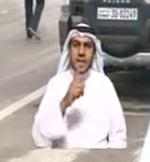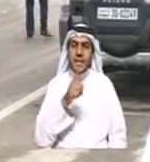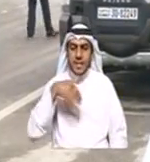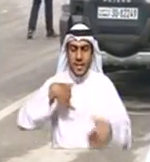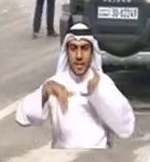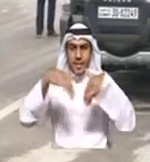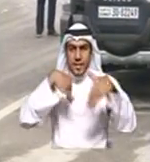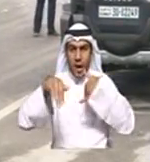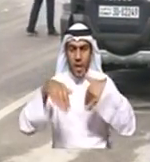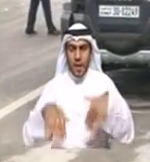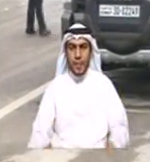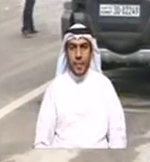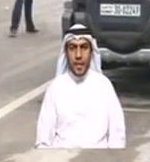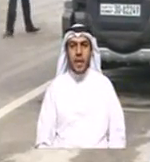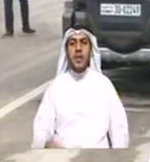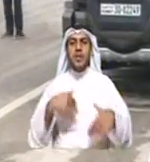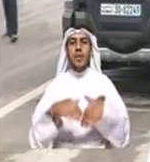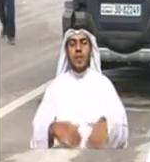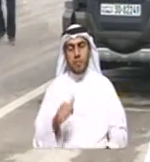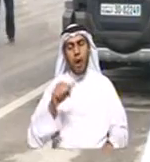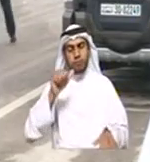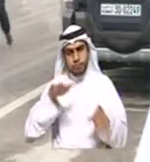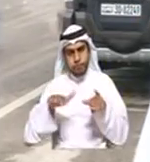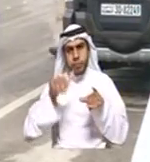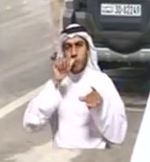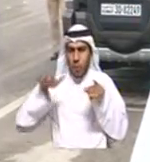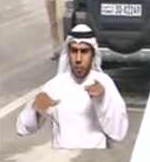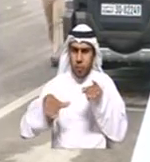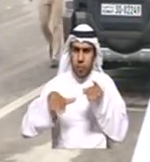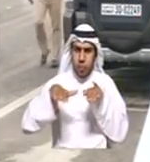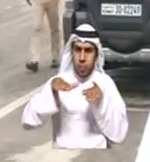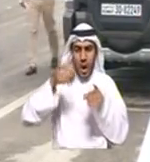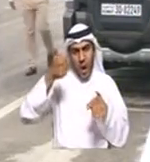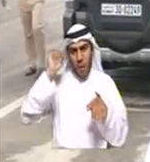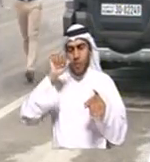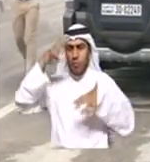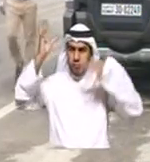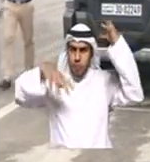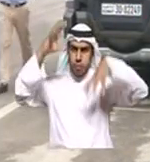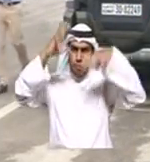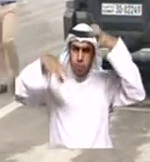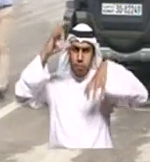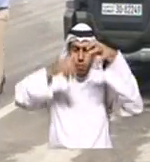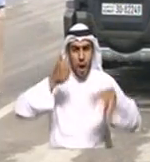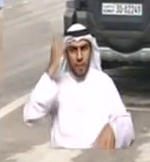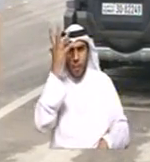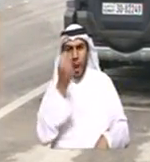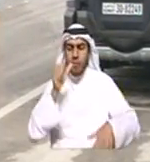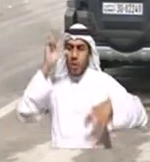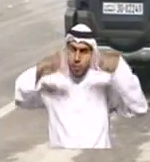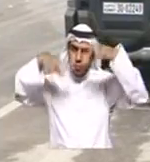أحد الأماكن التي تضررت جراء الأمطار الغزيرة التي هطلت على دولة الكويت مساء